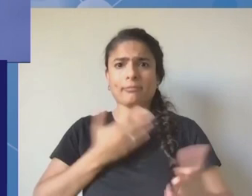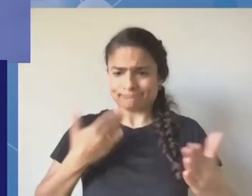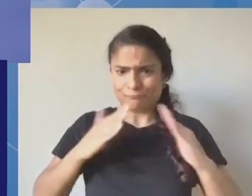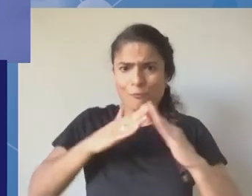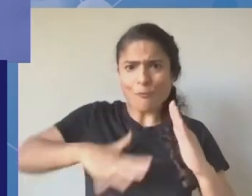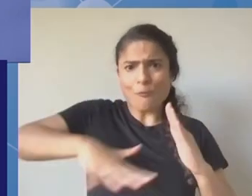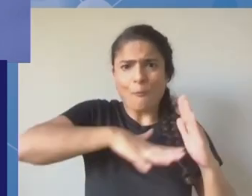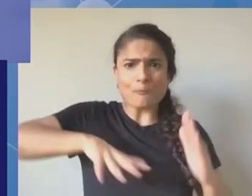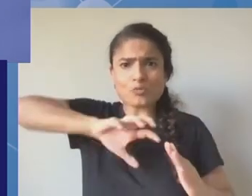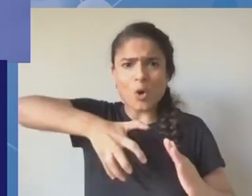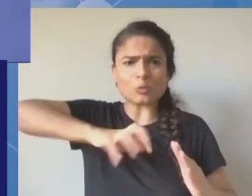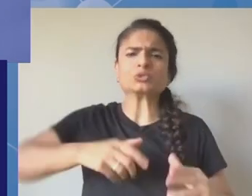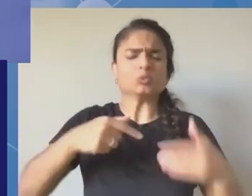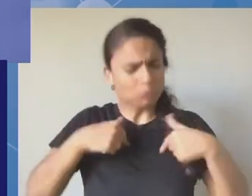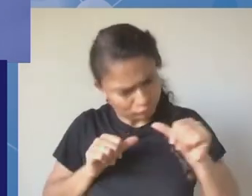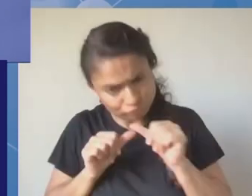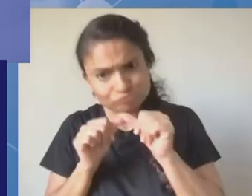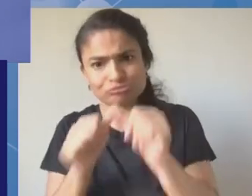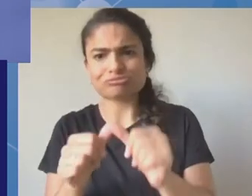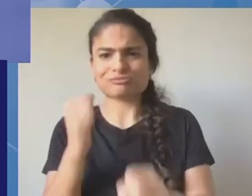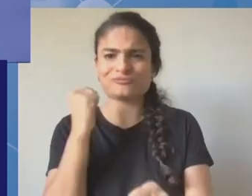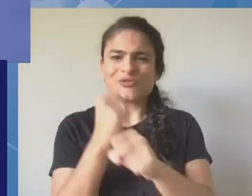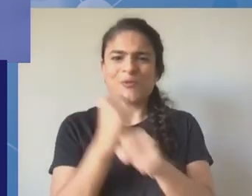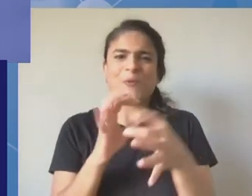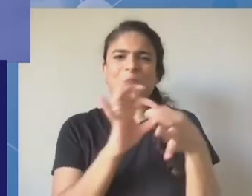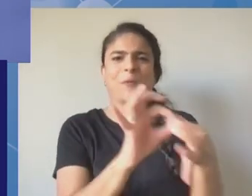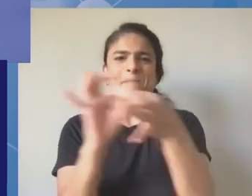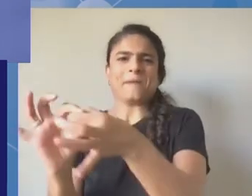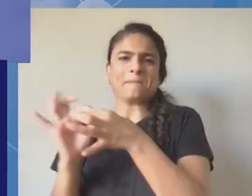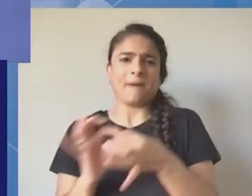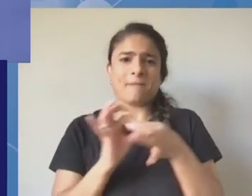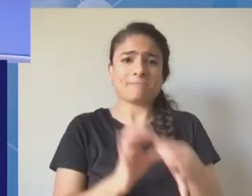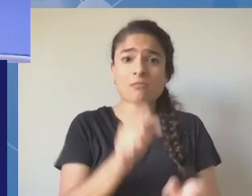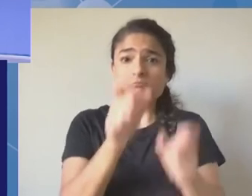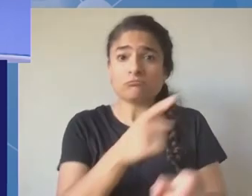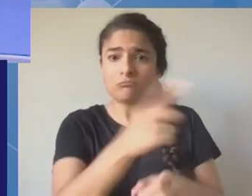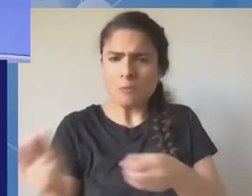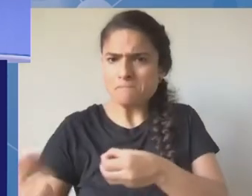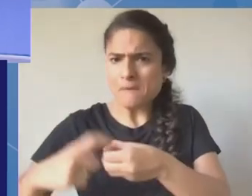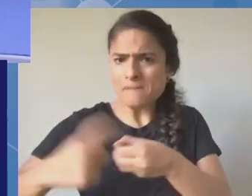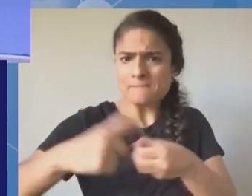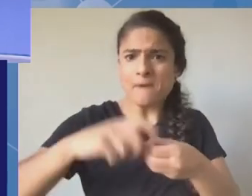跟你在一起工作，我们感到非常荣幸，我们还会跟你荣幸，在这方面我们没有改变，非常感谢。